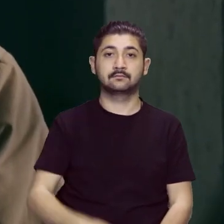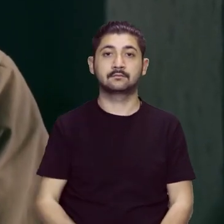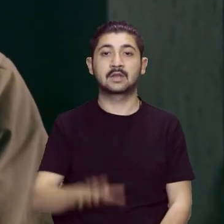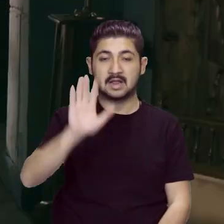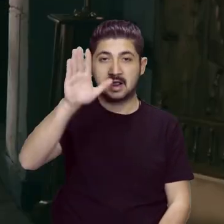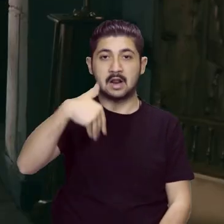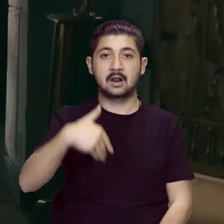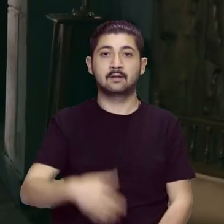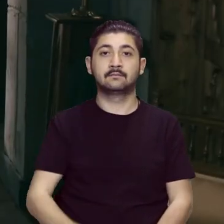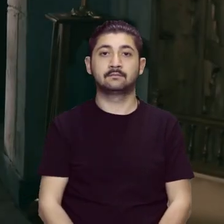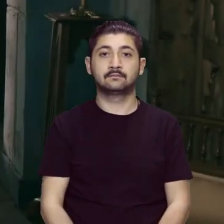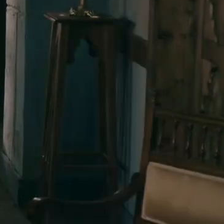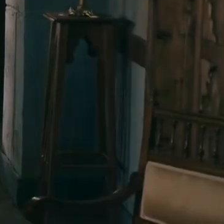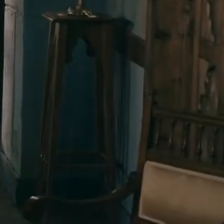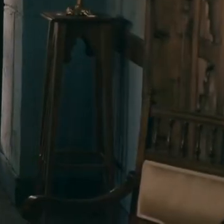Gel!